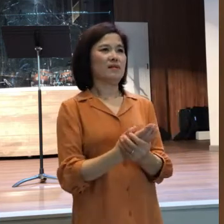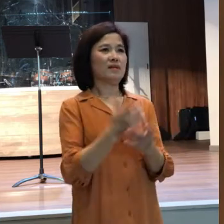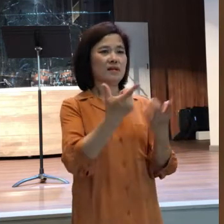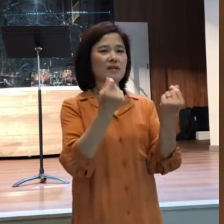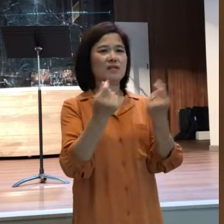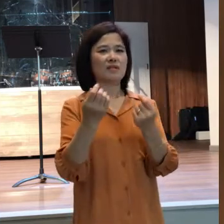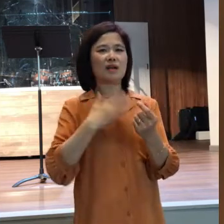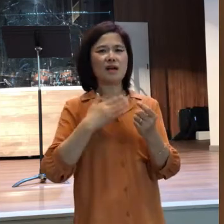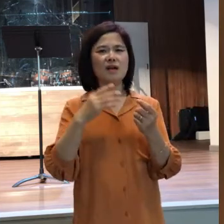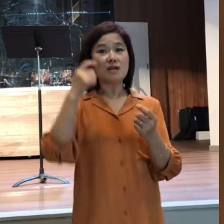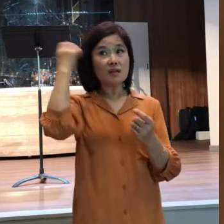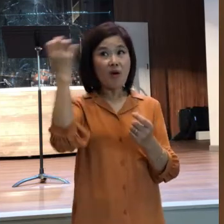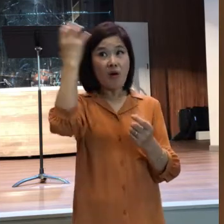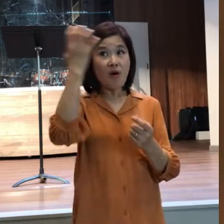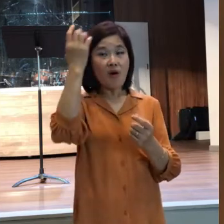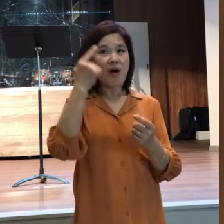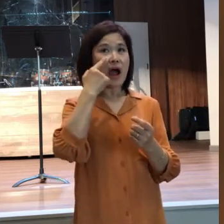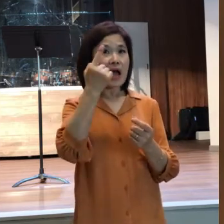이러면서 제가 영안이 열렸어요.